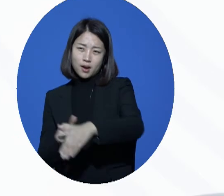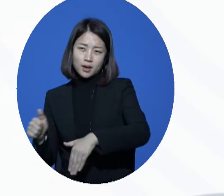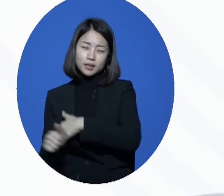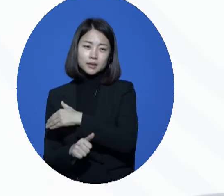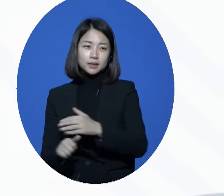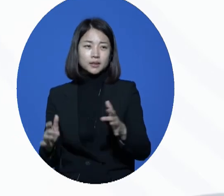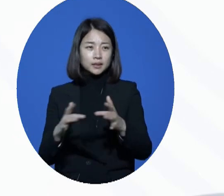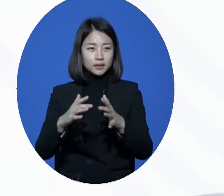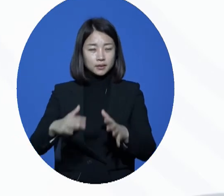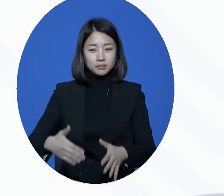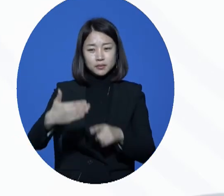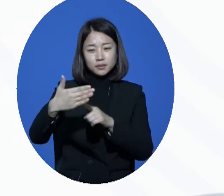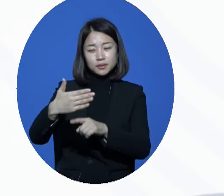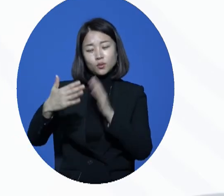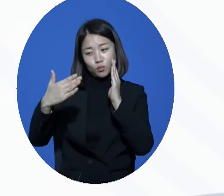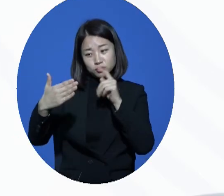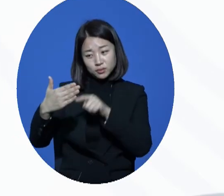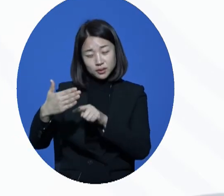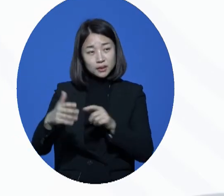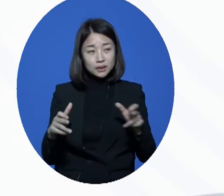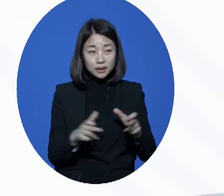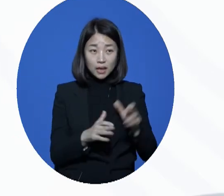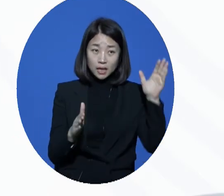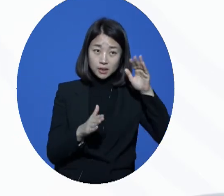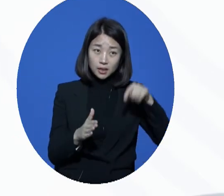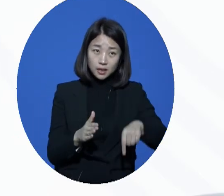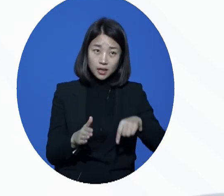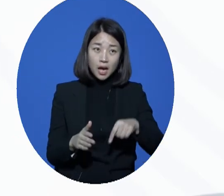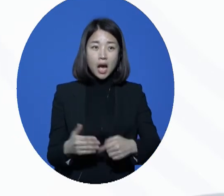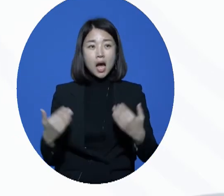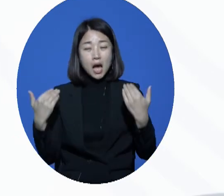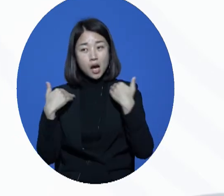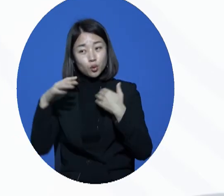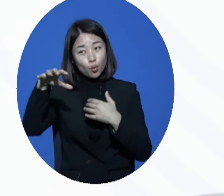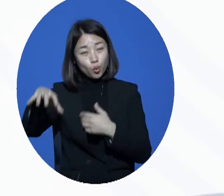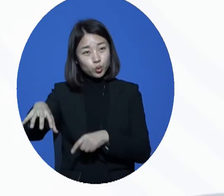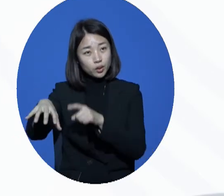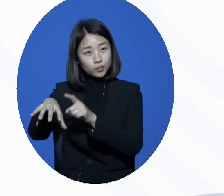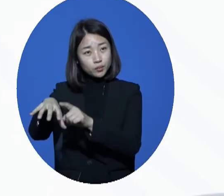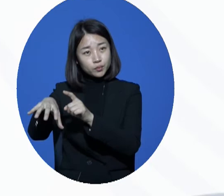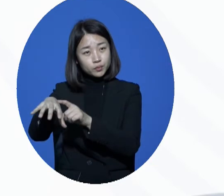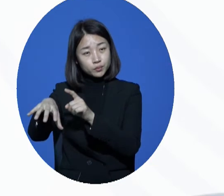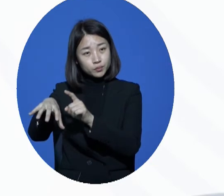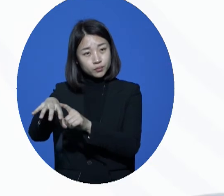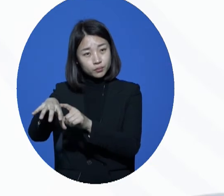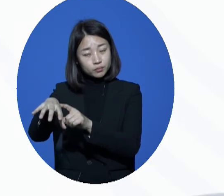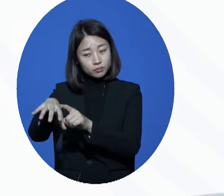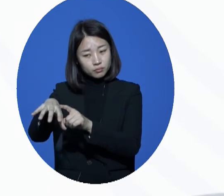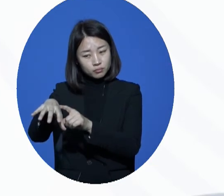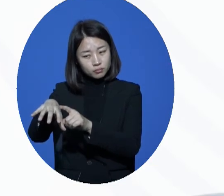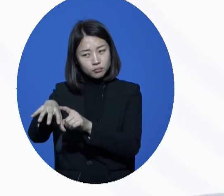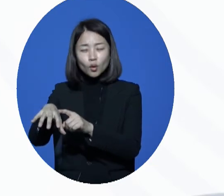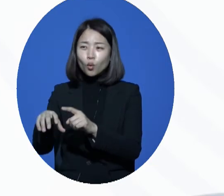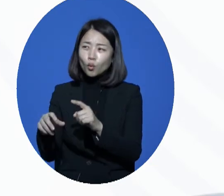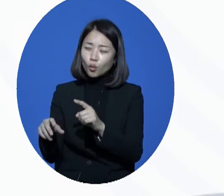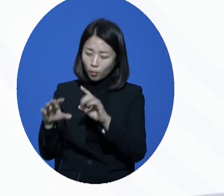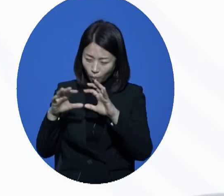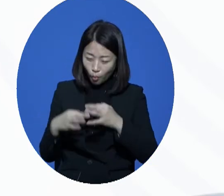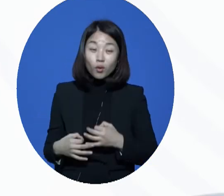온라인 교육을 경험하면서 장애 학생에게 학교란 공간이 어떠한 곳인지 돌아보게 되었습니다.